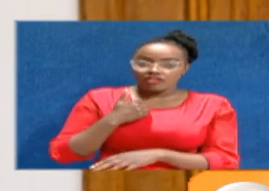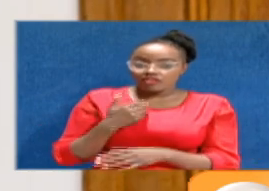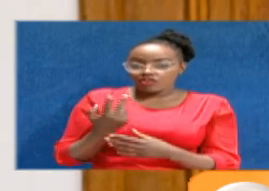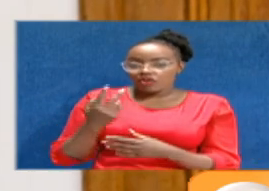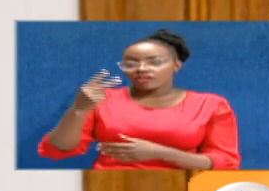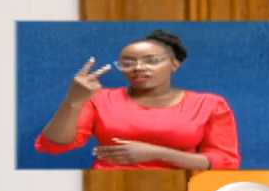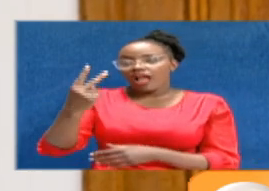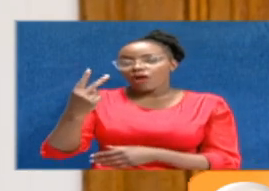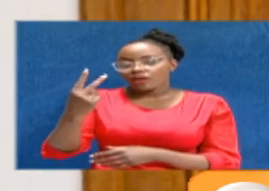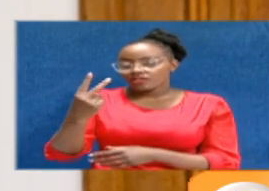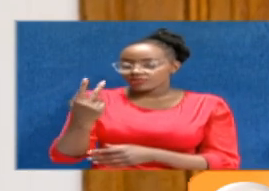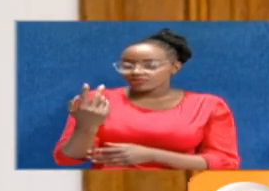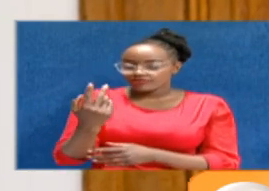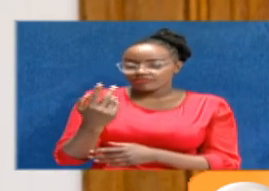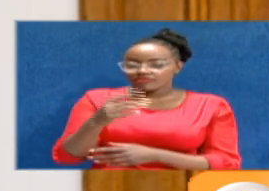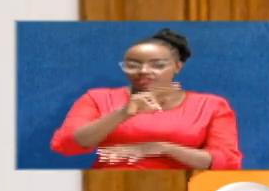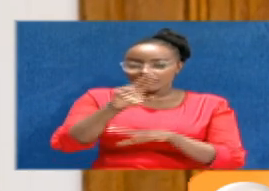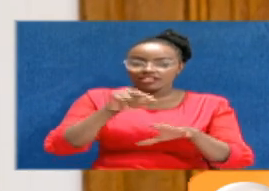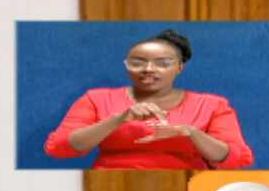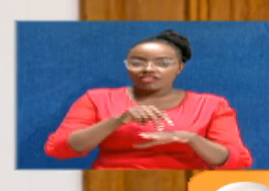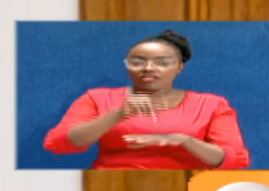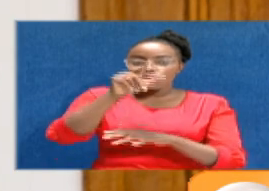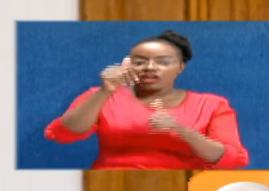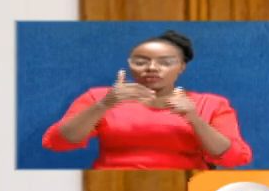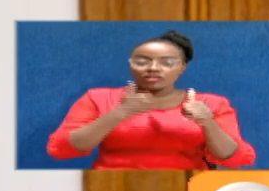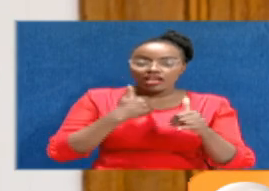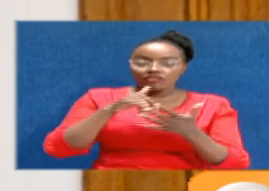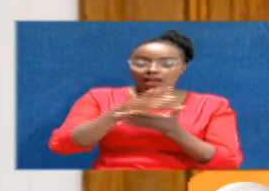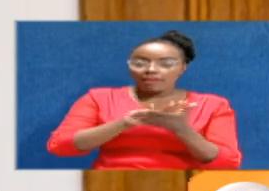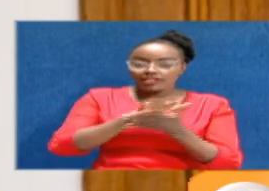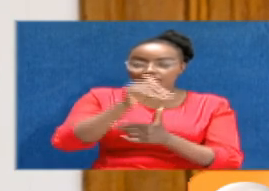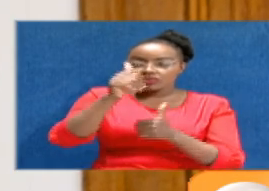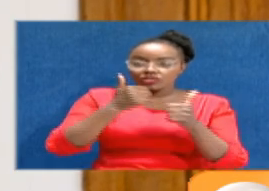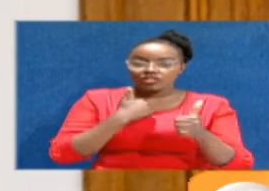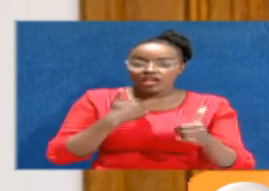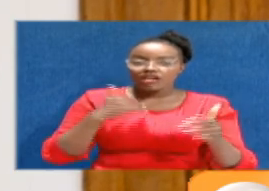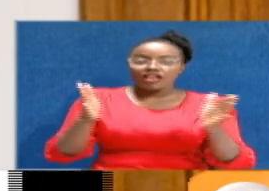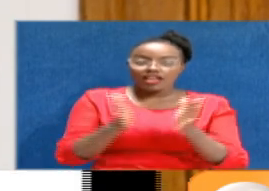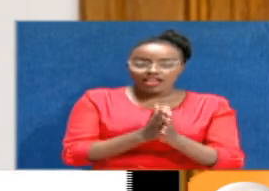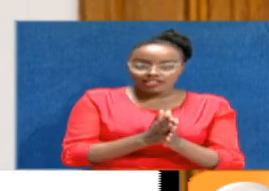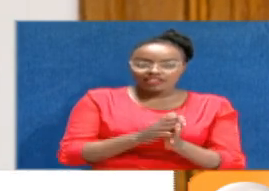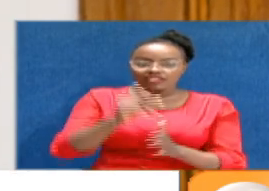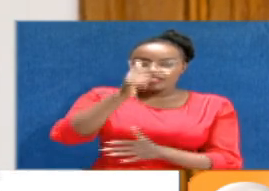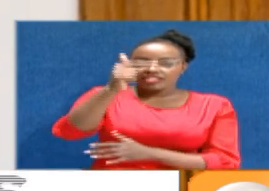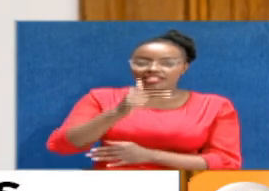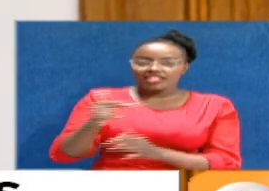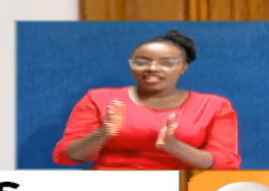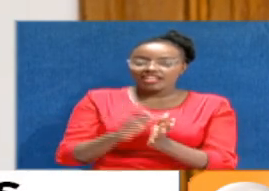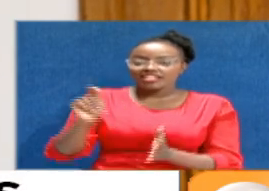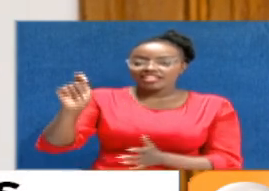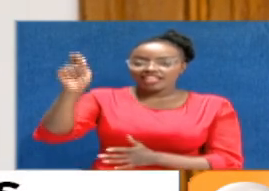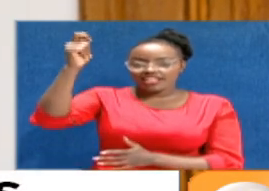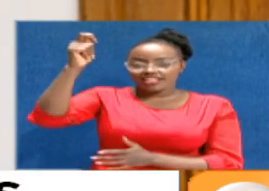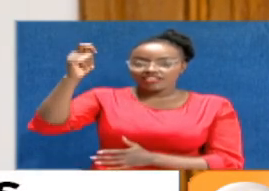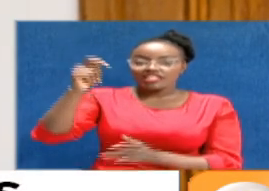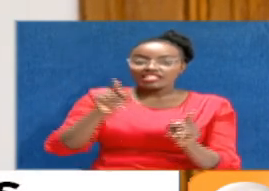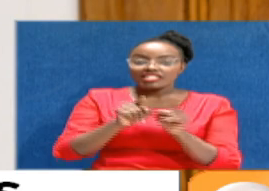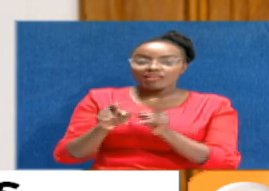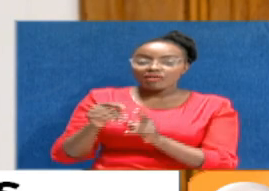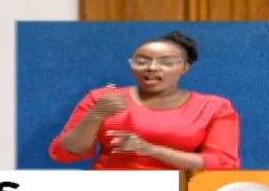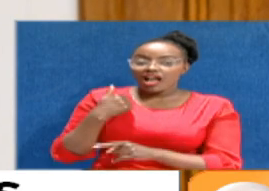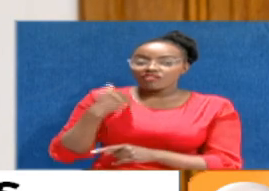yetu mawili. Na hili ndilo jambo la msingi. Kama alivyosema, Tanzania na Kenya sio